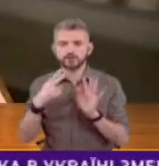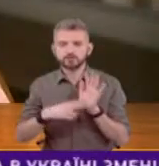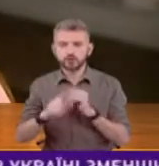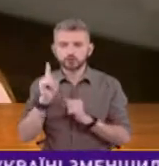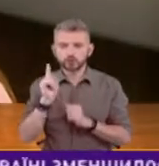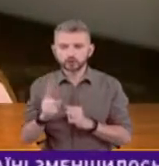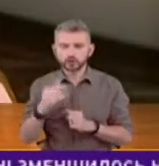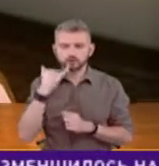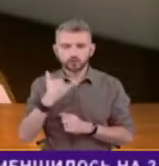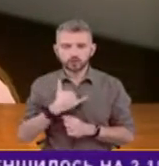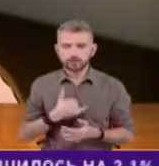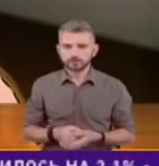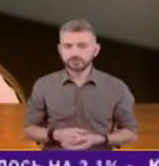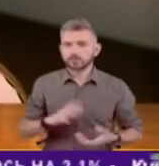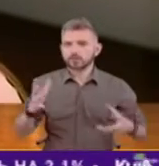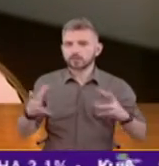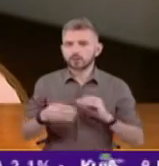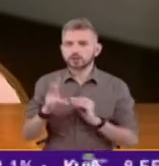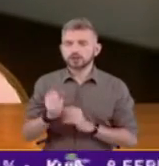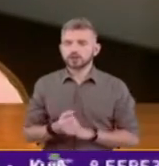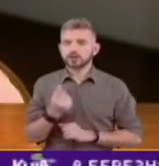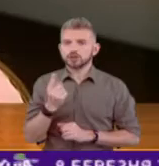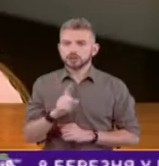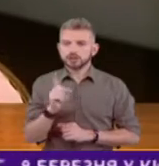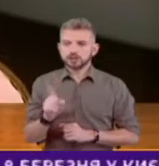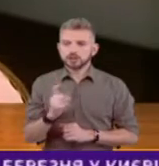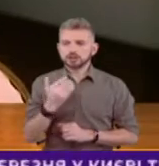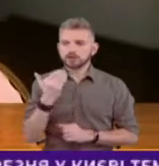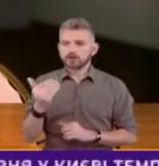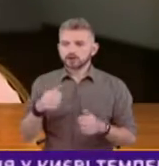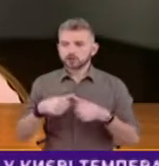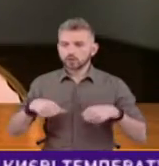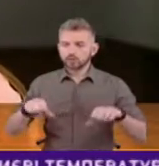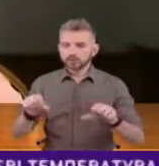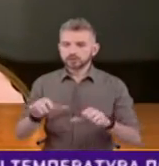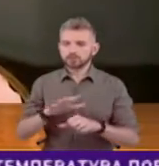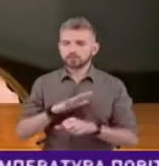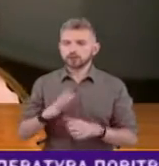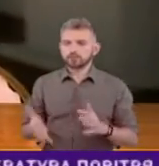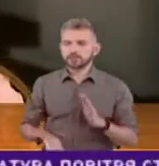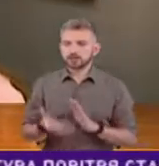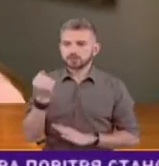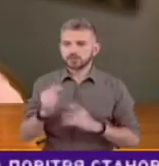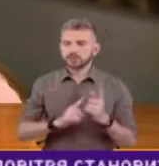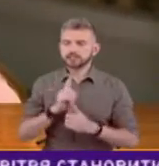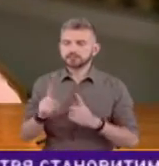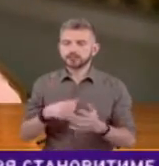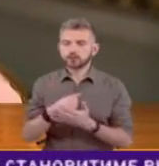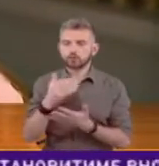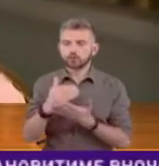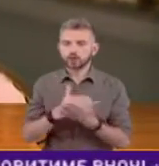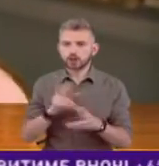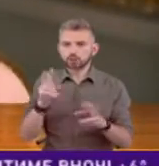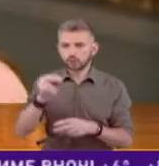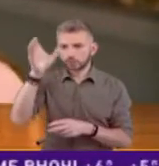223-09-71, долучайтеся. Отже, пане Вадиме, на одній з ваших комісій були підтримані зміни до програми